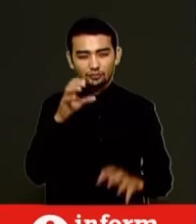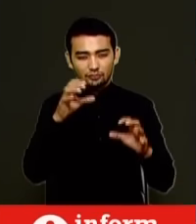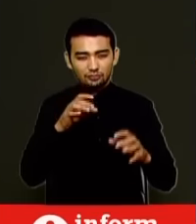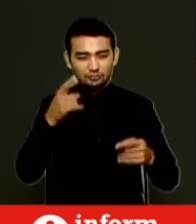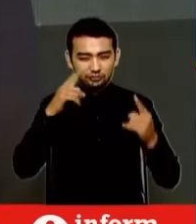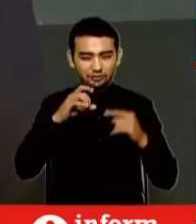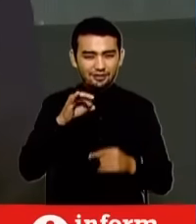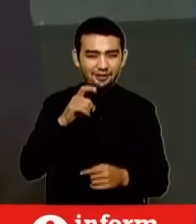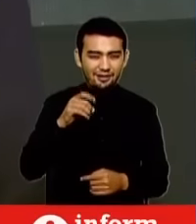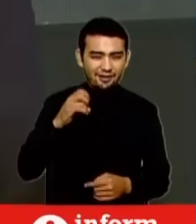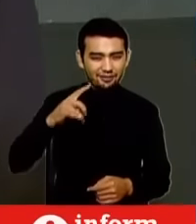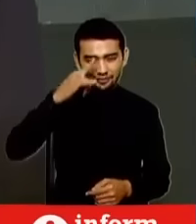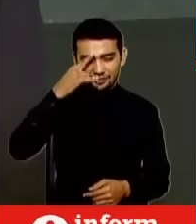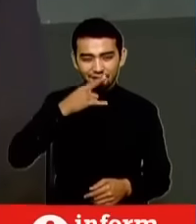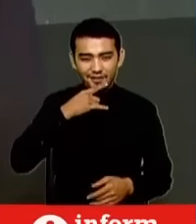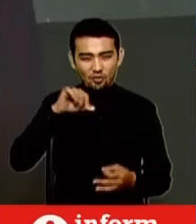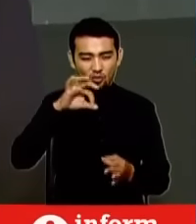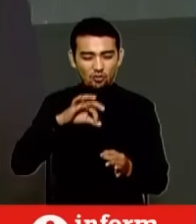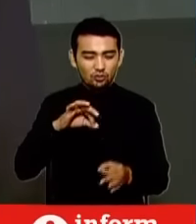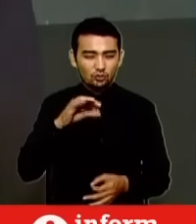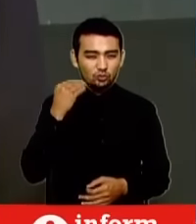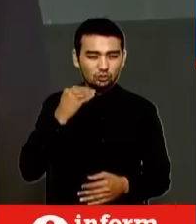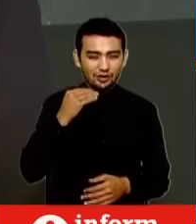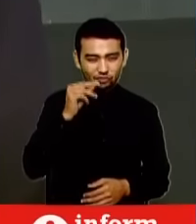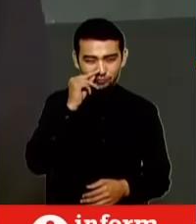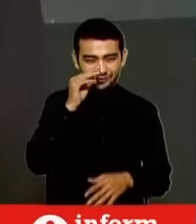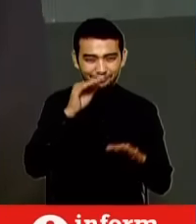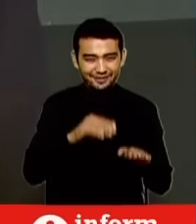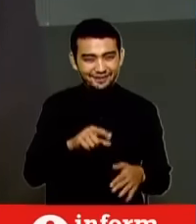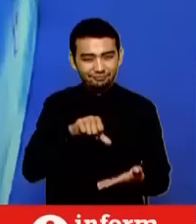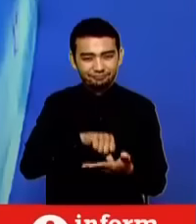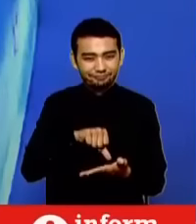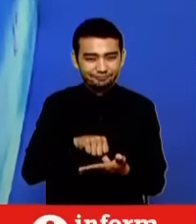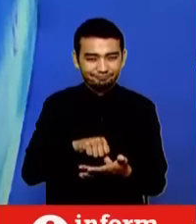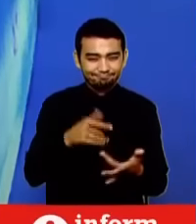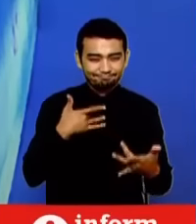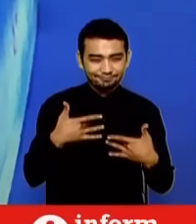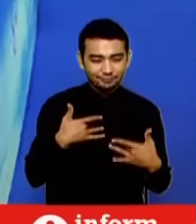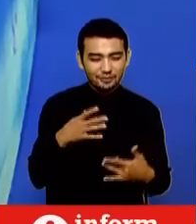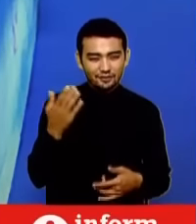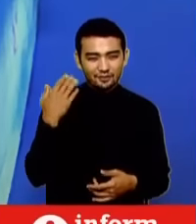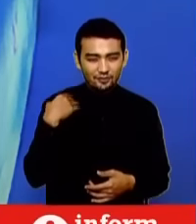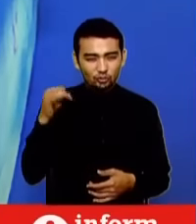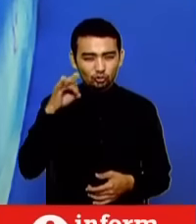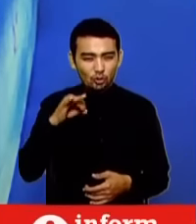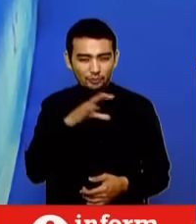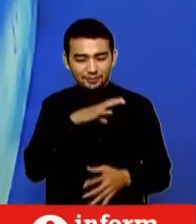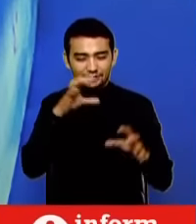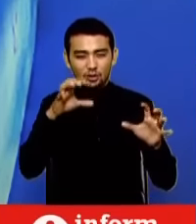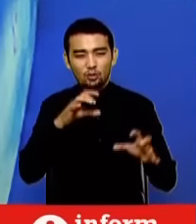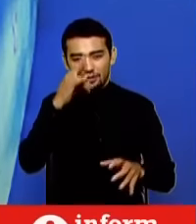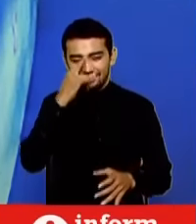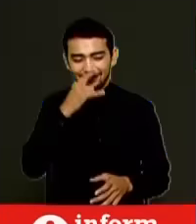казахского ханства ожили на сцене дворца Туркестан в Шымкенте. Такой была задумка автора постановки «История законов казахских ханов»,